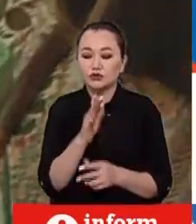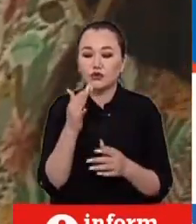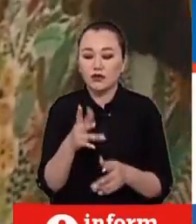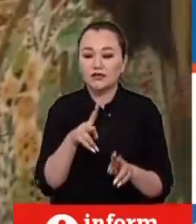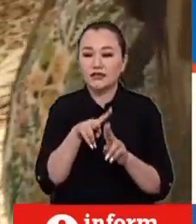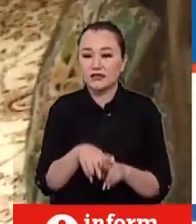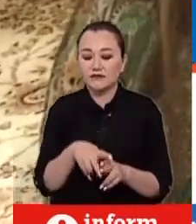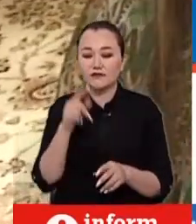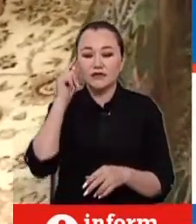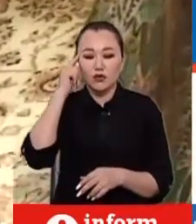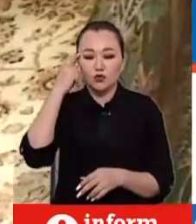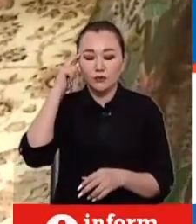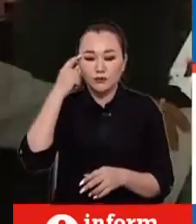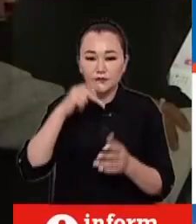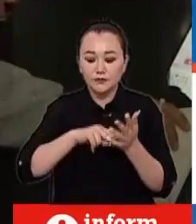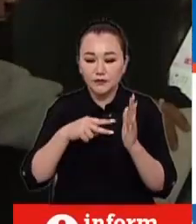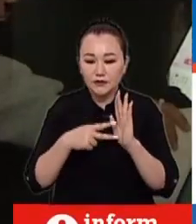заставить задуматься